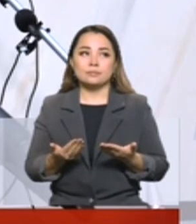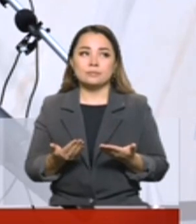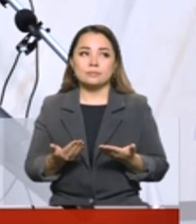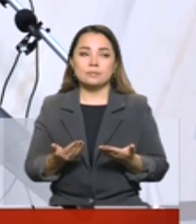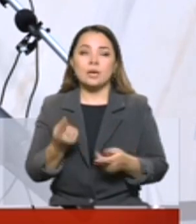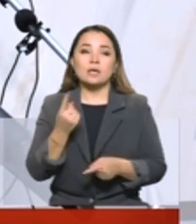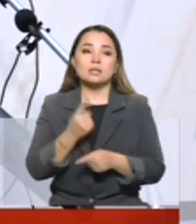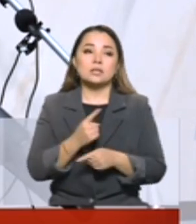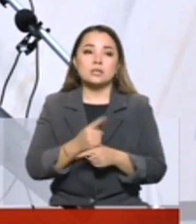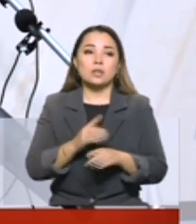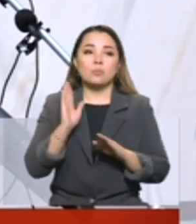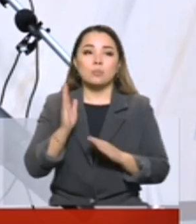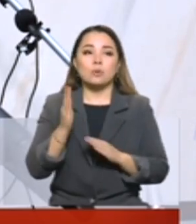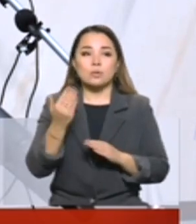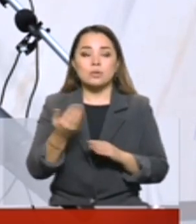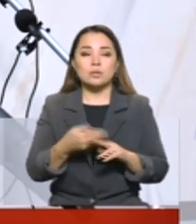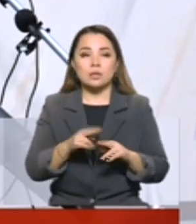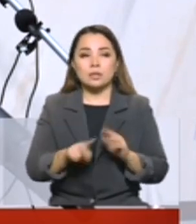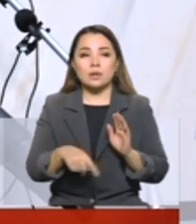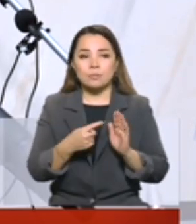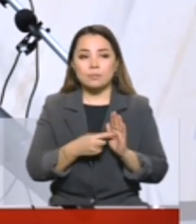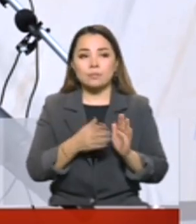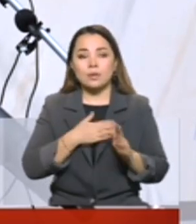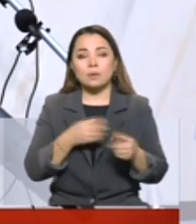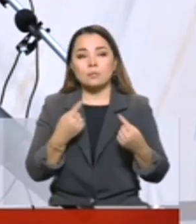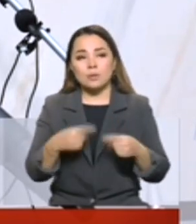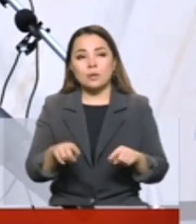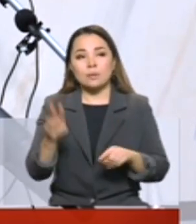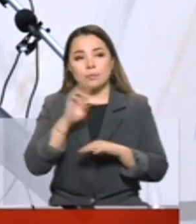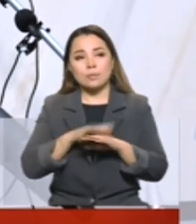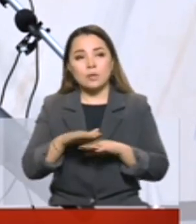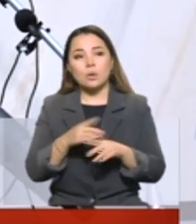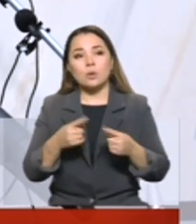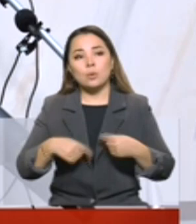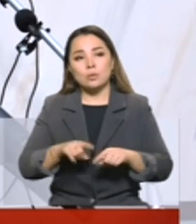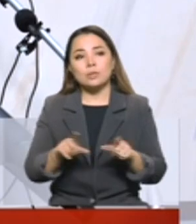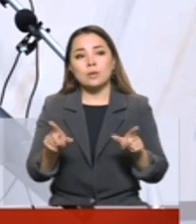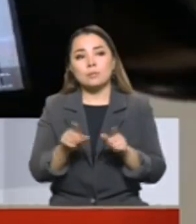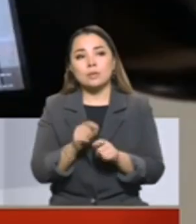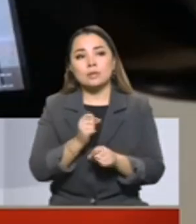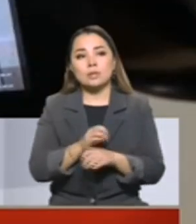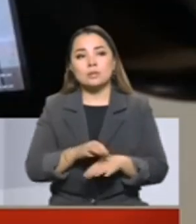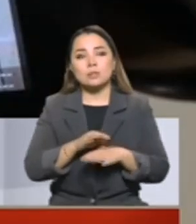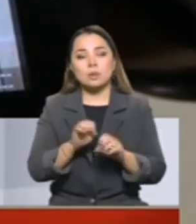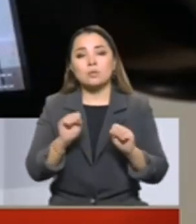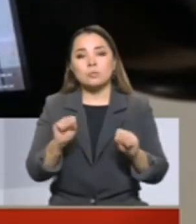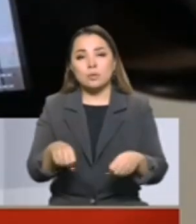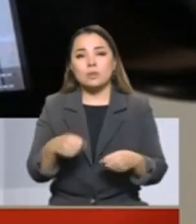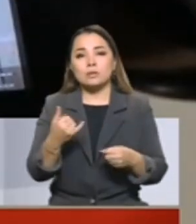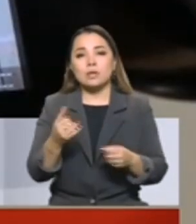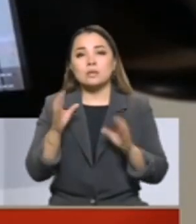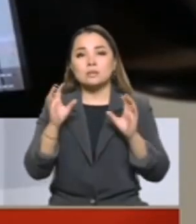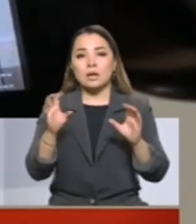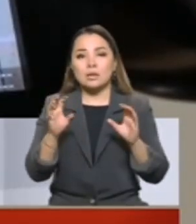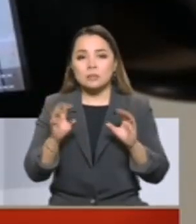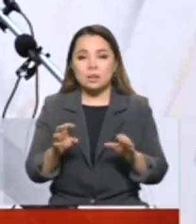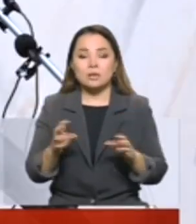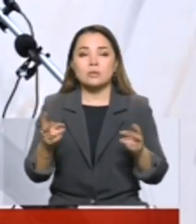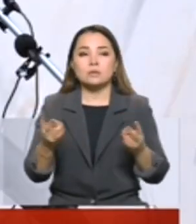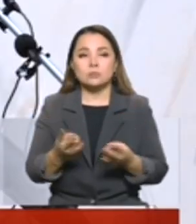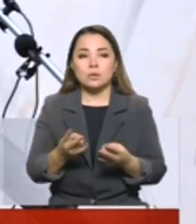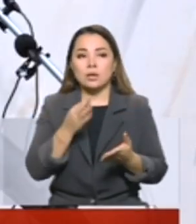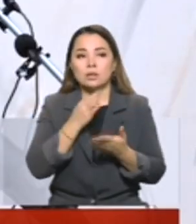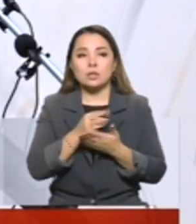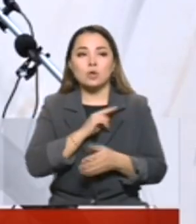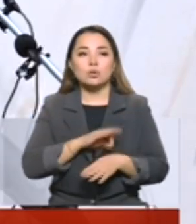тыйым салғанда бұл мәселені біздер басқа да мемлекеттік органдармен бірлесіп көтереміз. Әдейі бір заң керек болар.